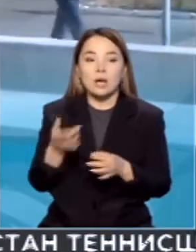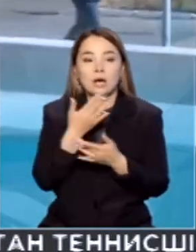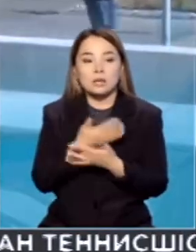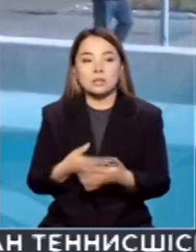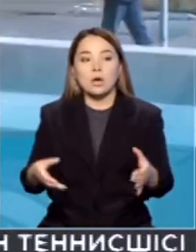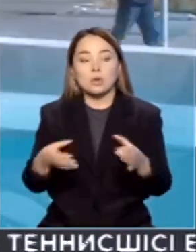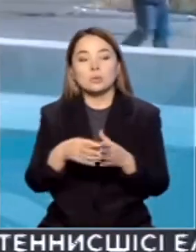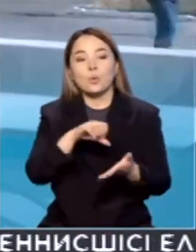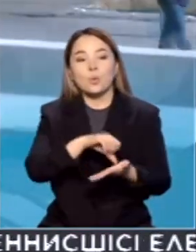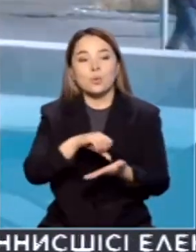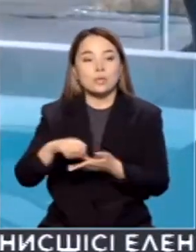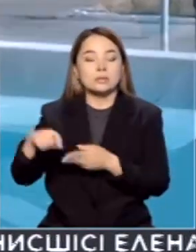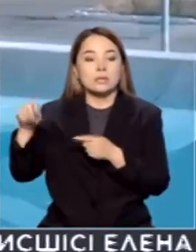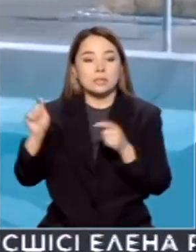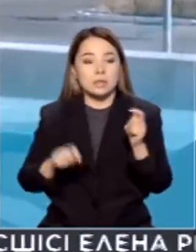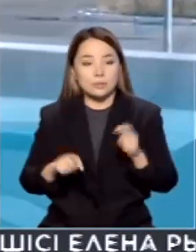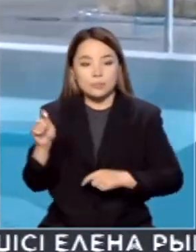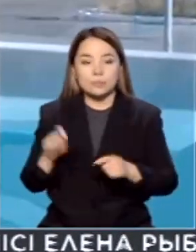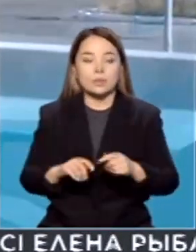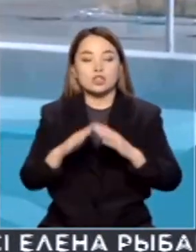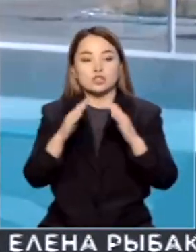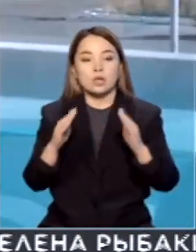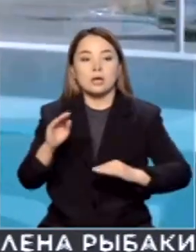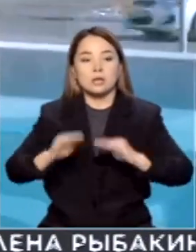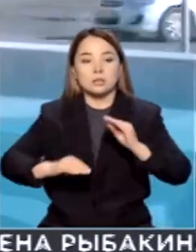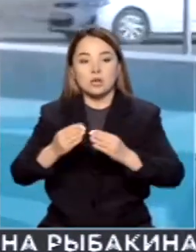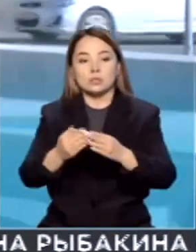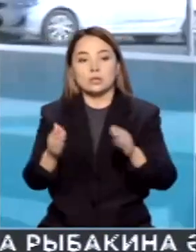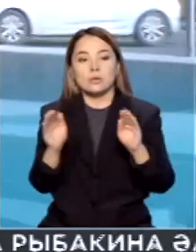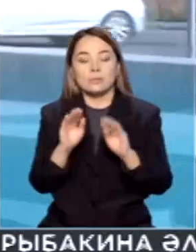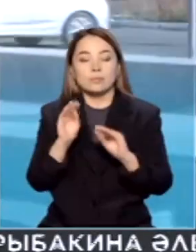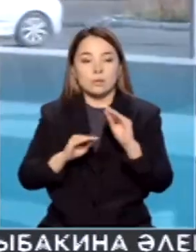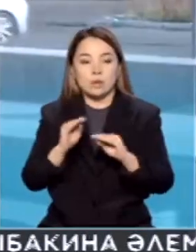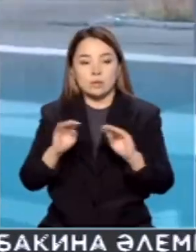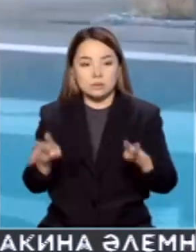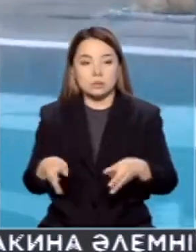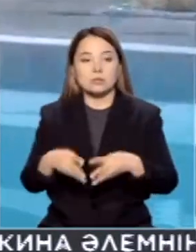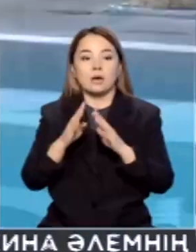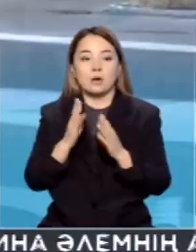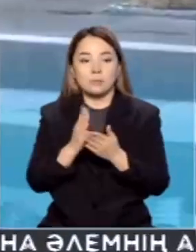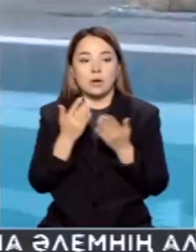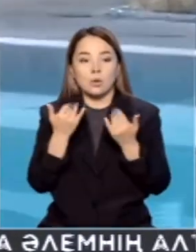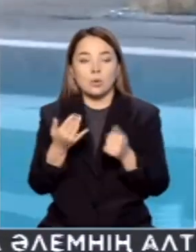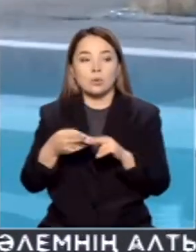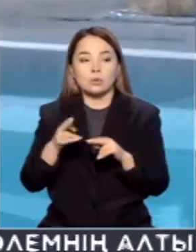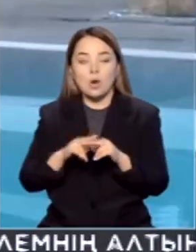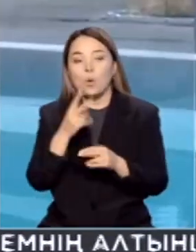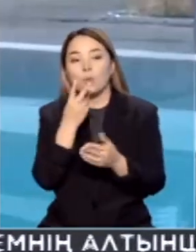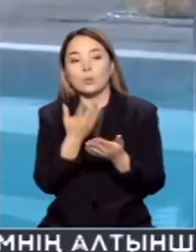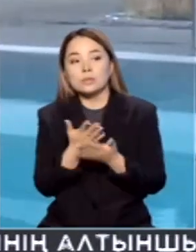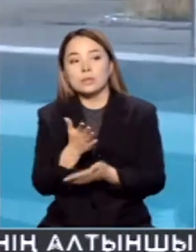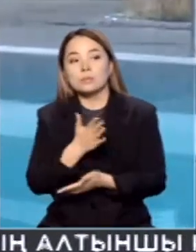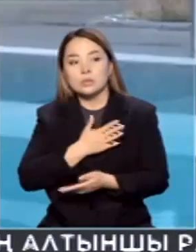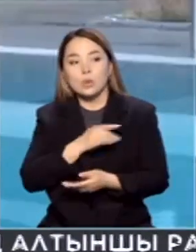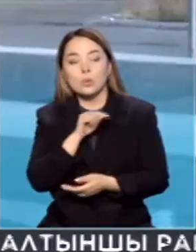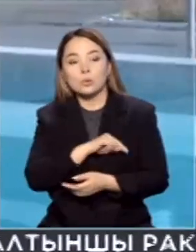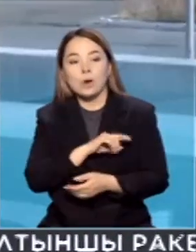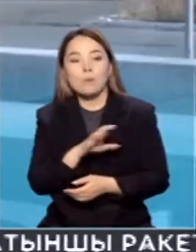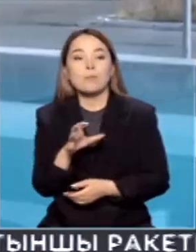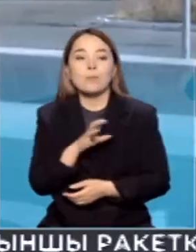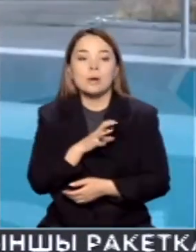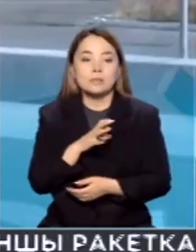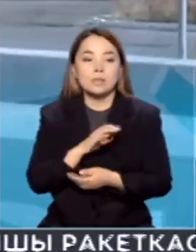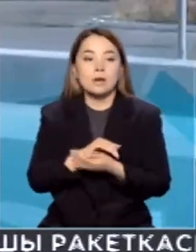etnostardan ökildiri kerip, şanarakta kötürüp kigiz üydü tigip jatır. Bul körsetkiş bizim ruhani